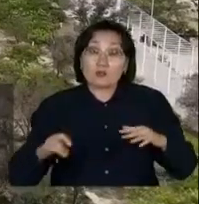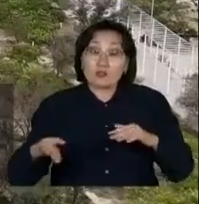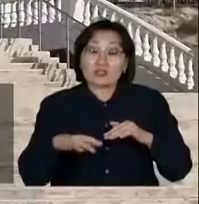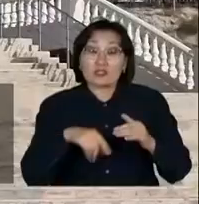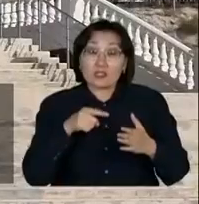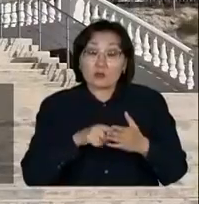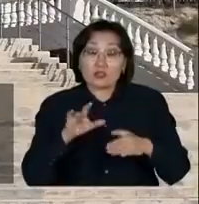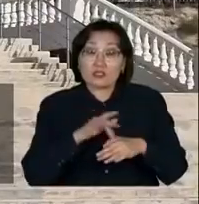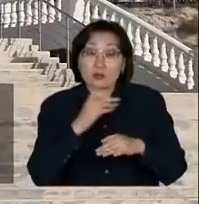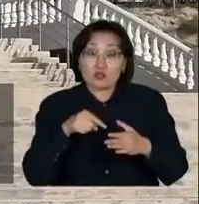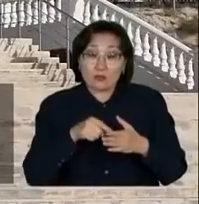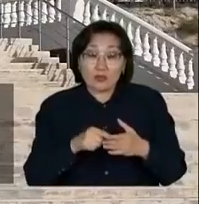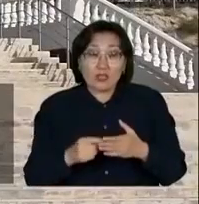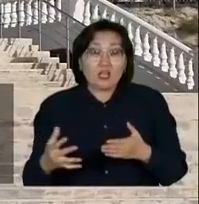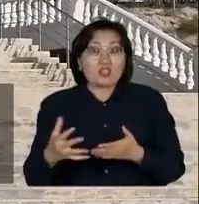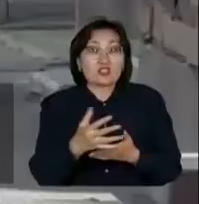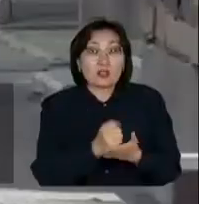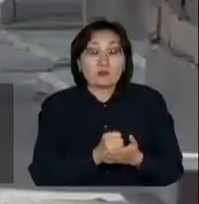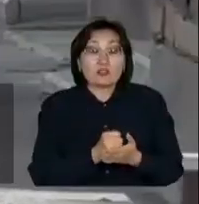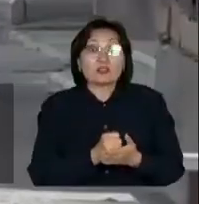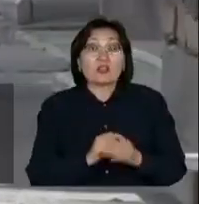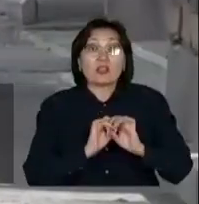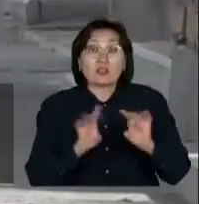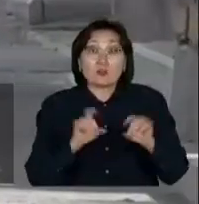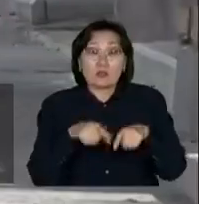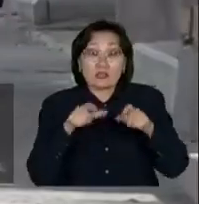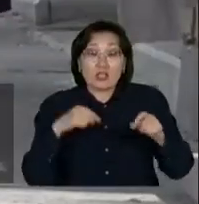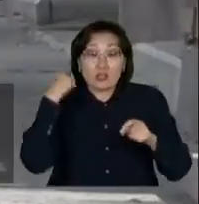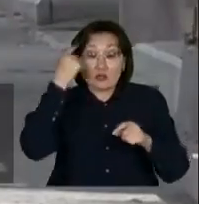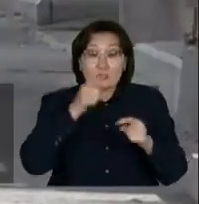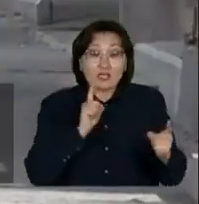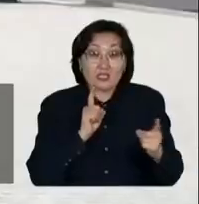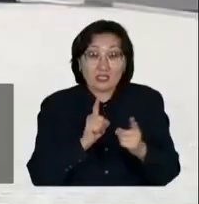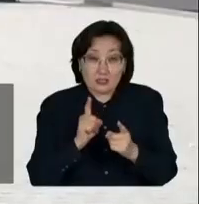қаланың коммуналдық мәселесін жинап келген тұрғындарды жеке-жеке қабылдады.